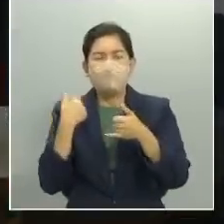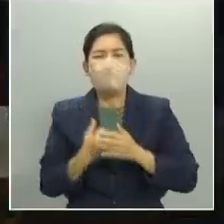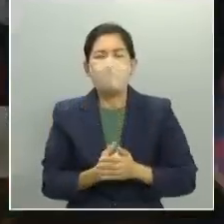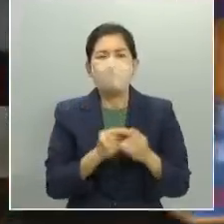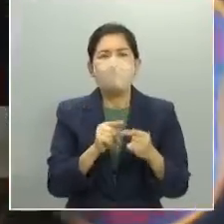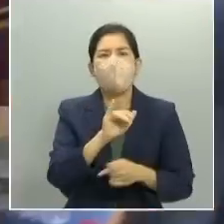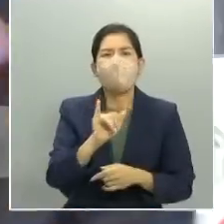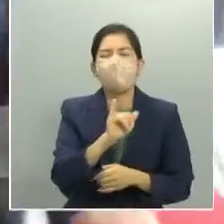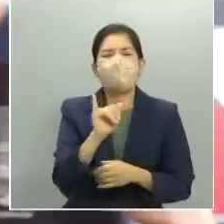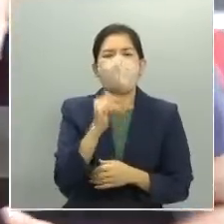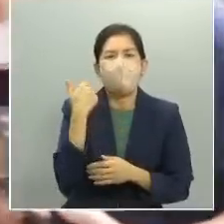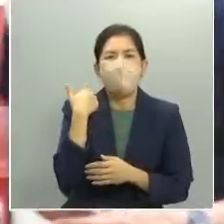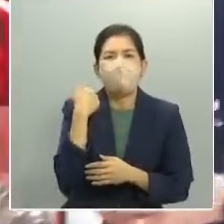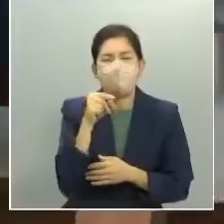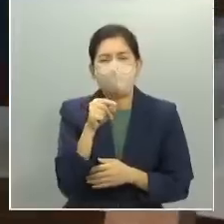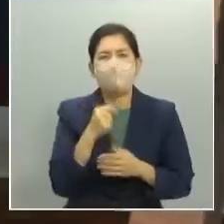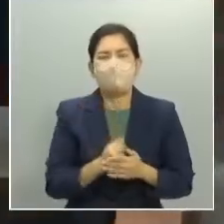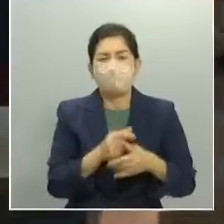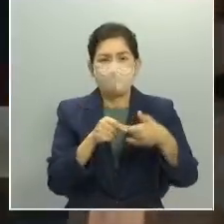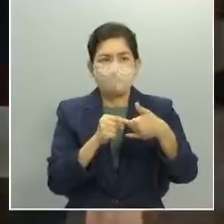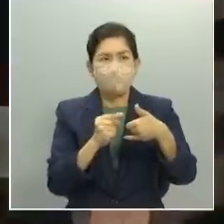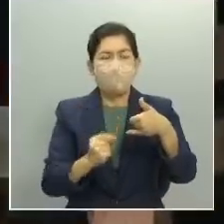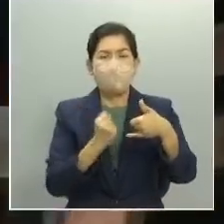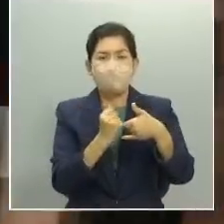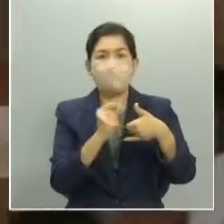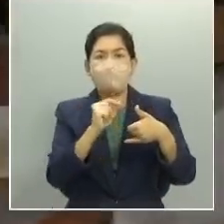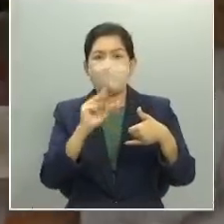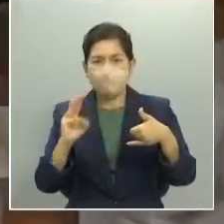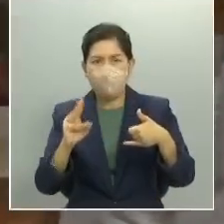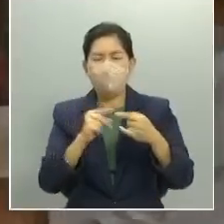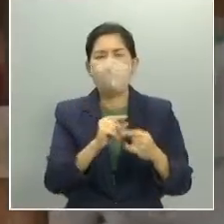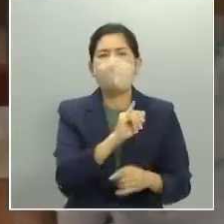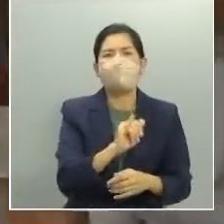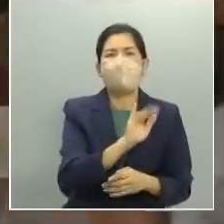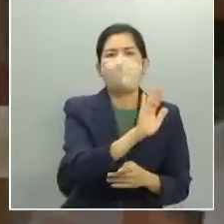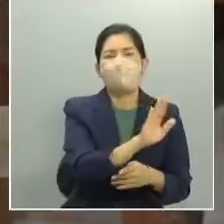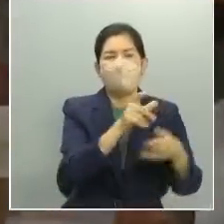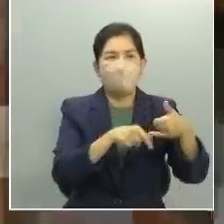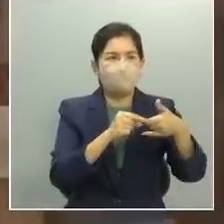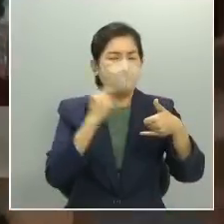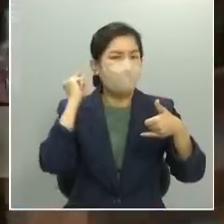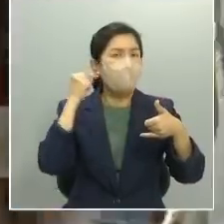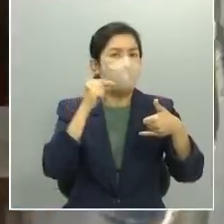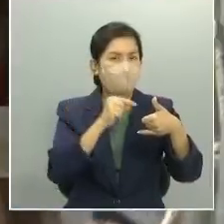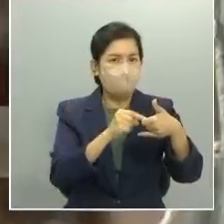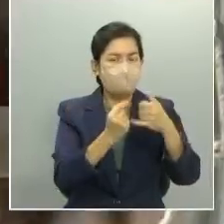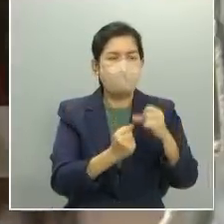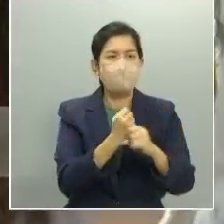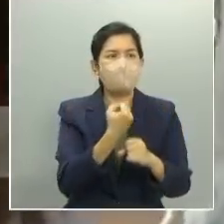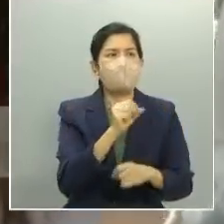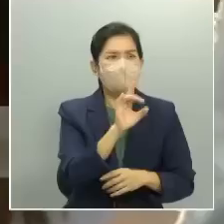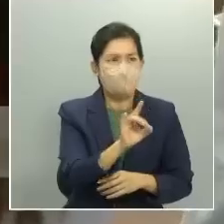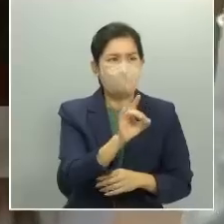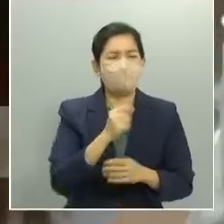บีคุณนิรชาอายุ26เป็นญาติของน้องนางสาวพรมพรภูลสวัสดิ์อายุ18